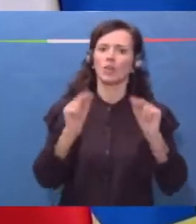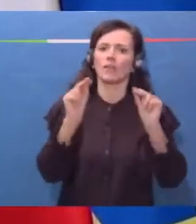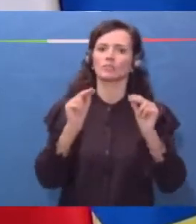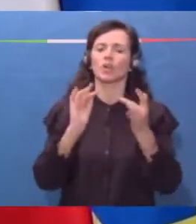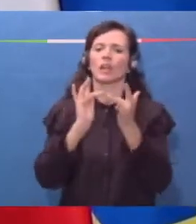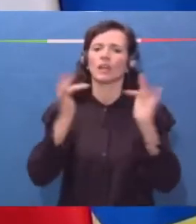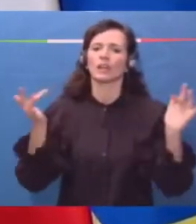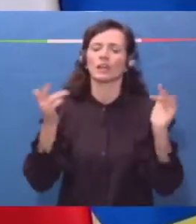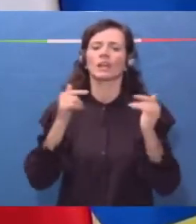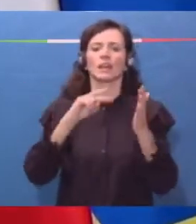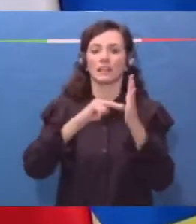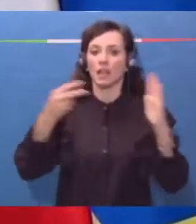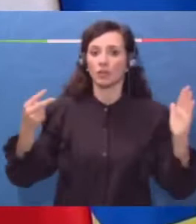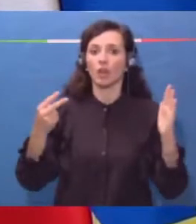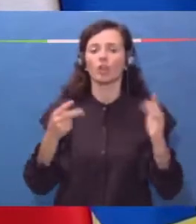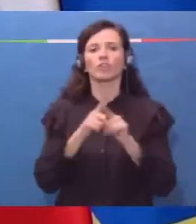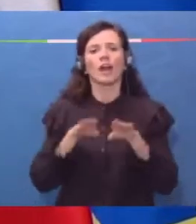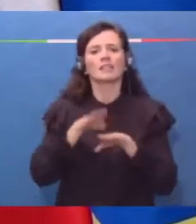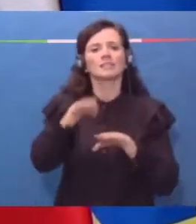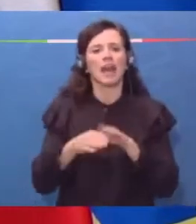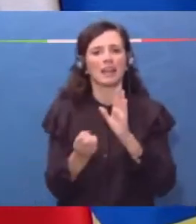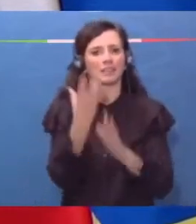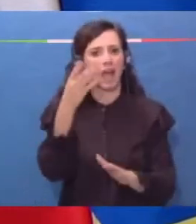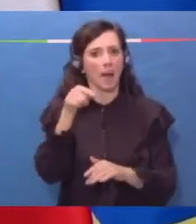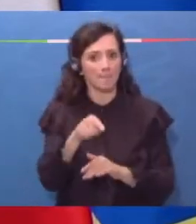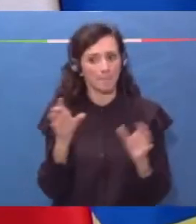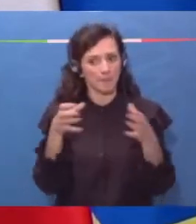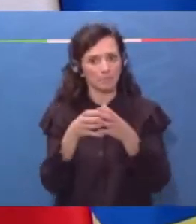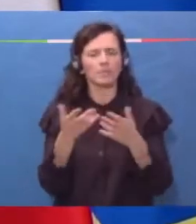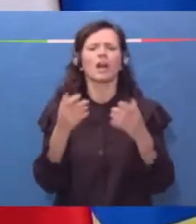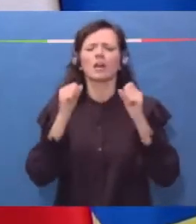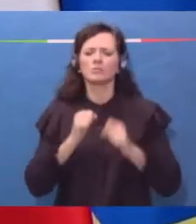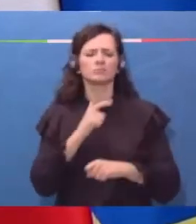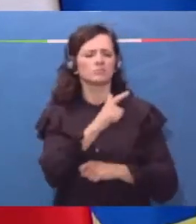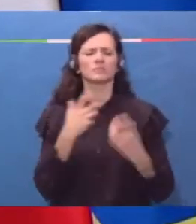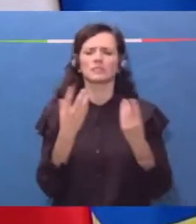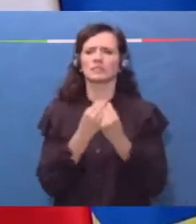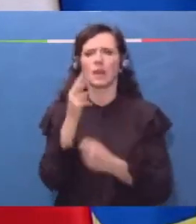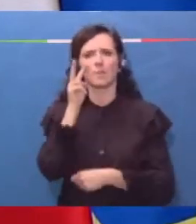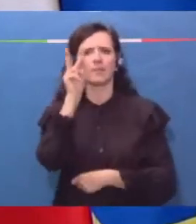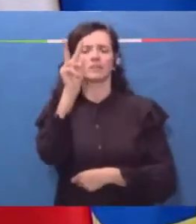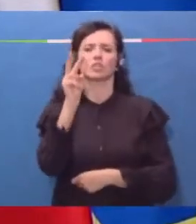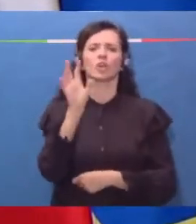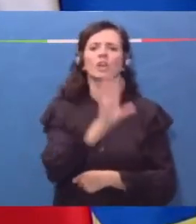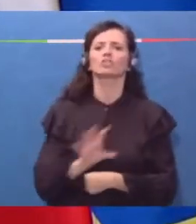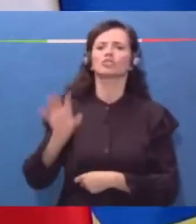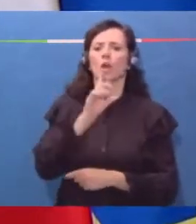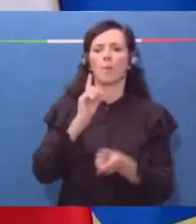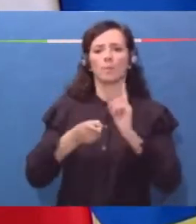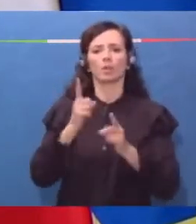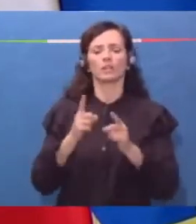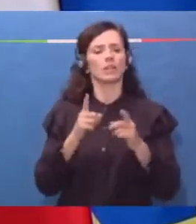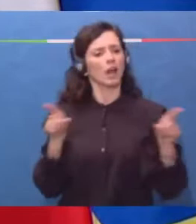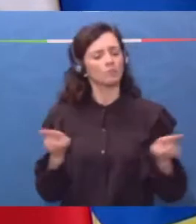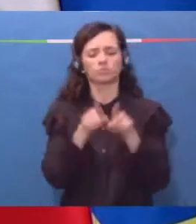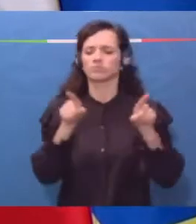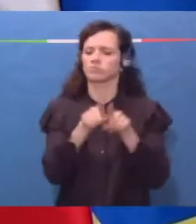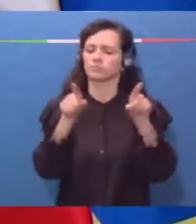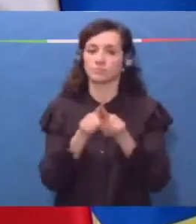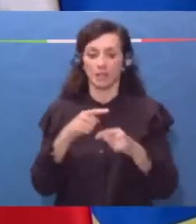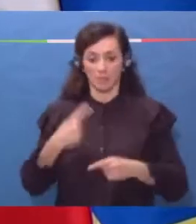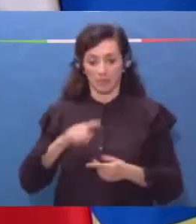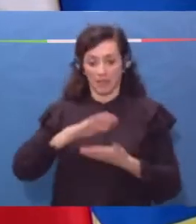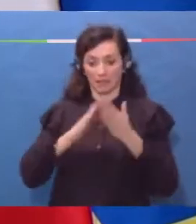tecnologica e per le nostre start-up, eccetera, eccetera. Quindi creeremo una visione geopolitica comune innanzitutto, e questo trattato, come i nostri scambi da